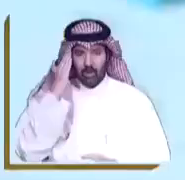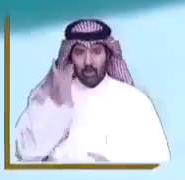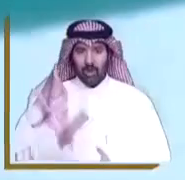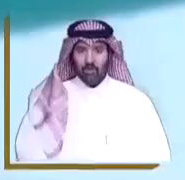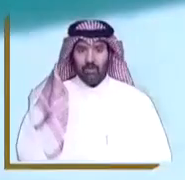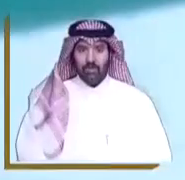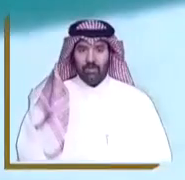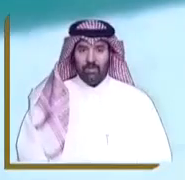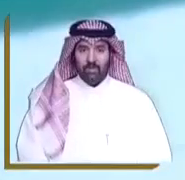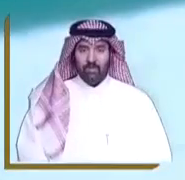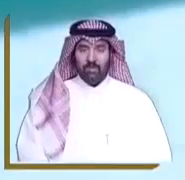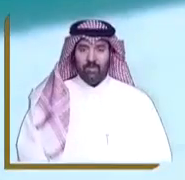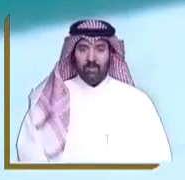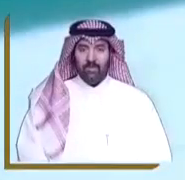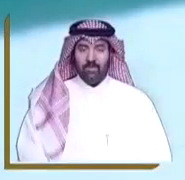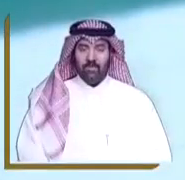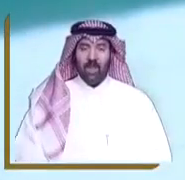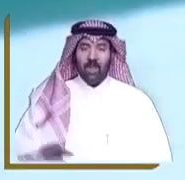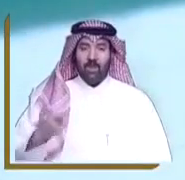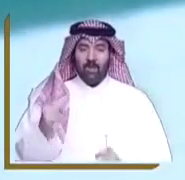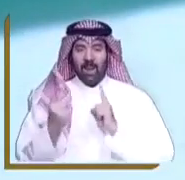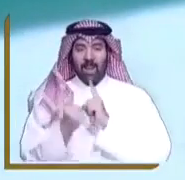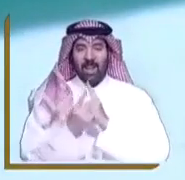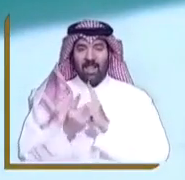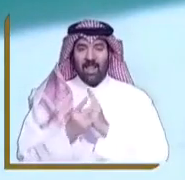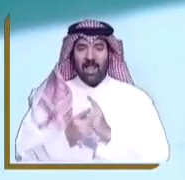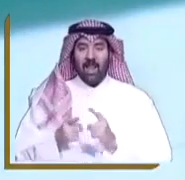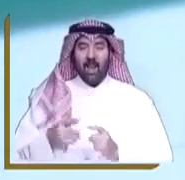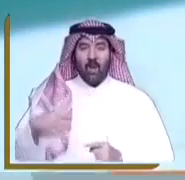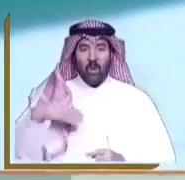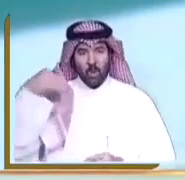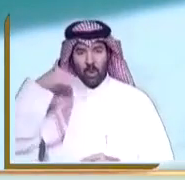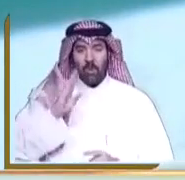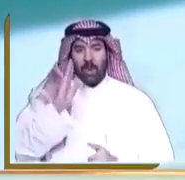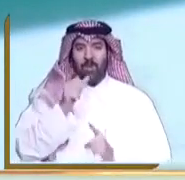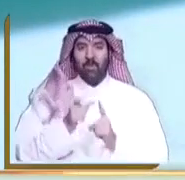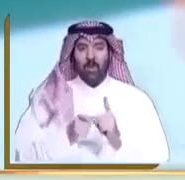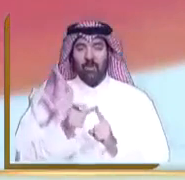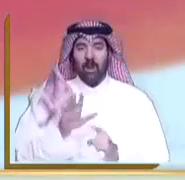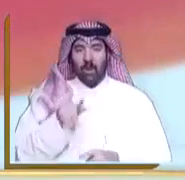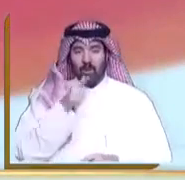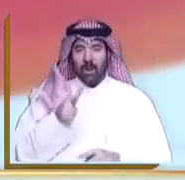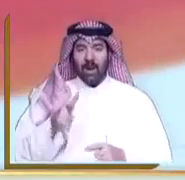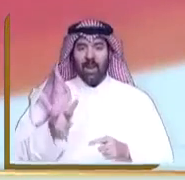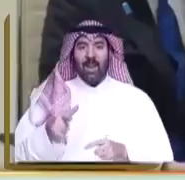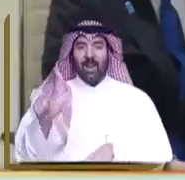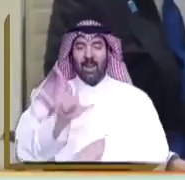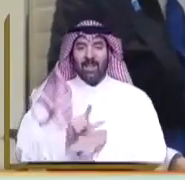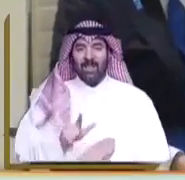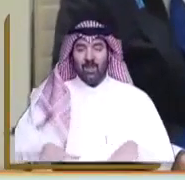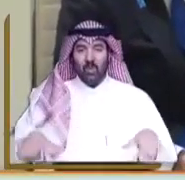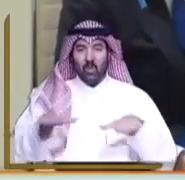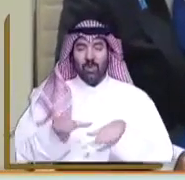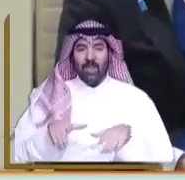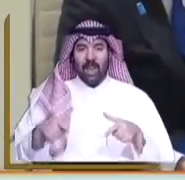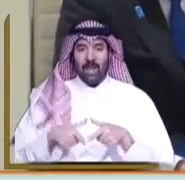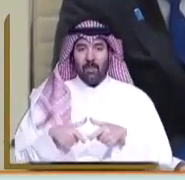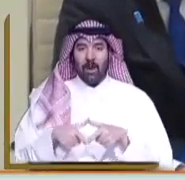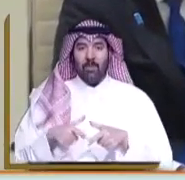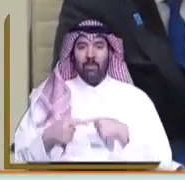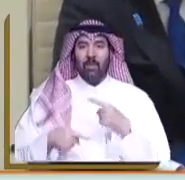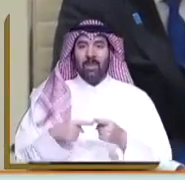تحياتي. هذا والتقى ولي العهد الأمير محمد بن سلمان مع رئيس وزراء اليابان فوميو كيشيدا على هامش انعقاد قمة